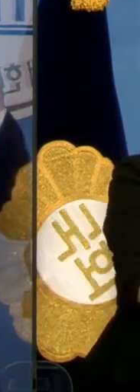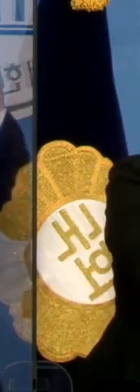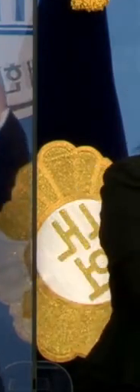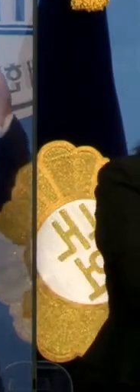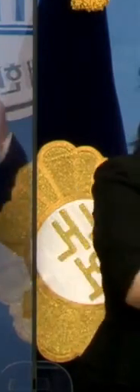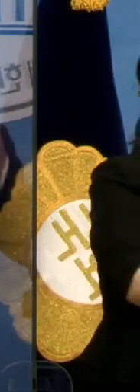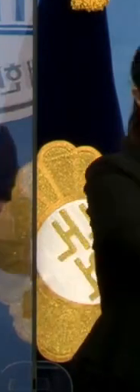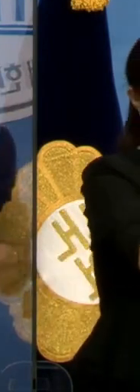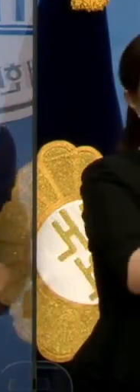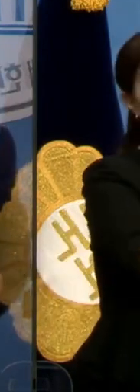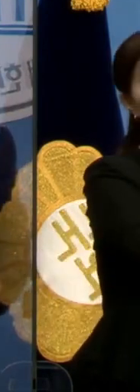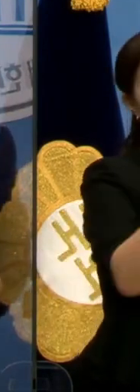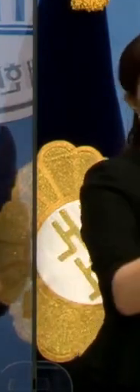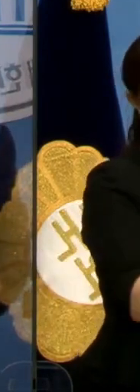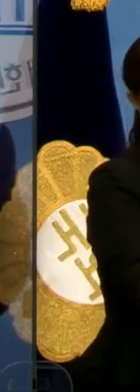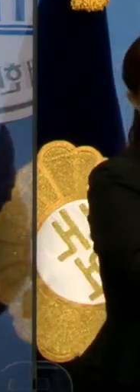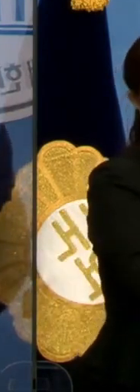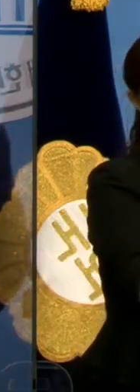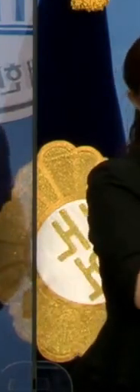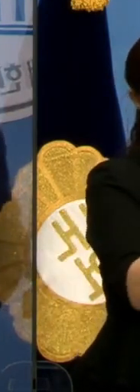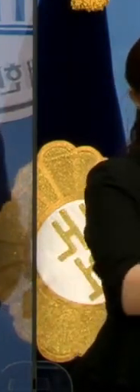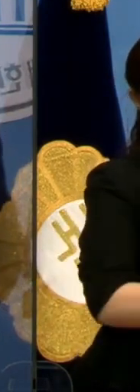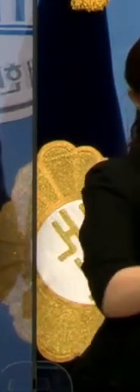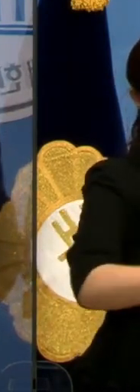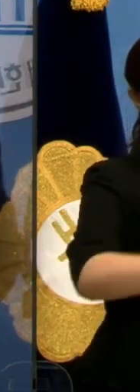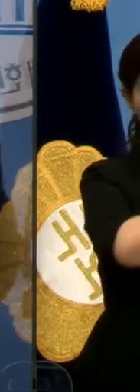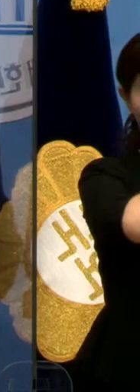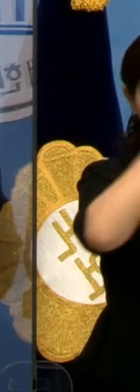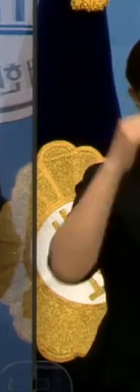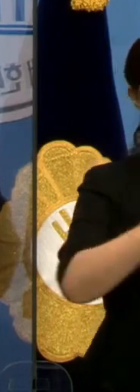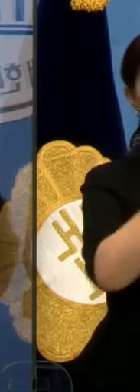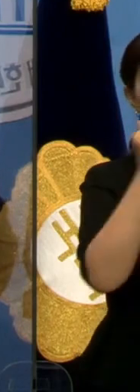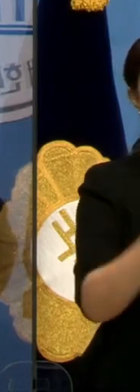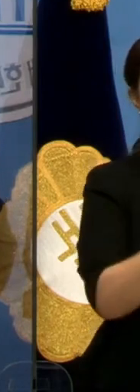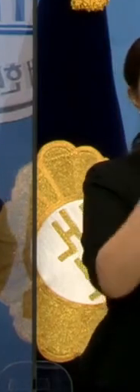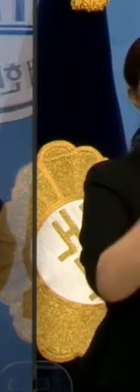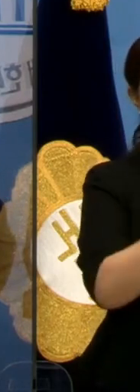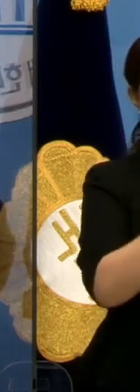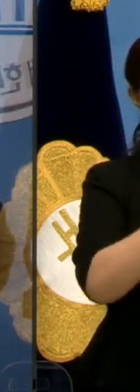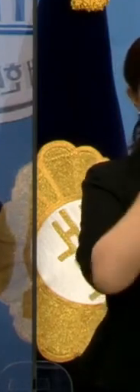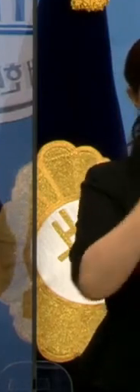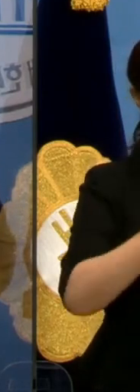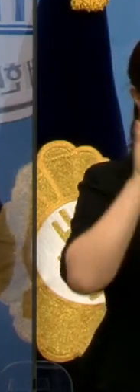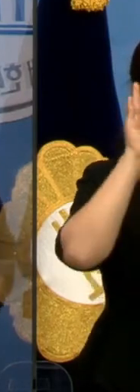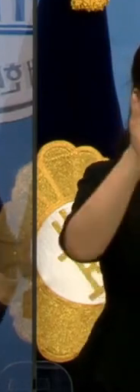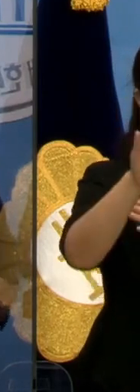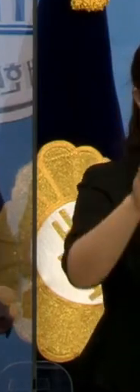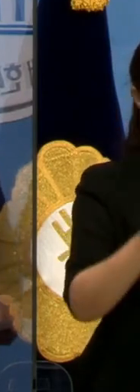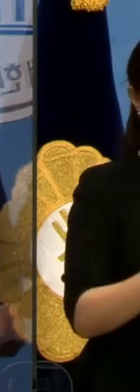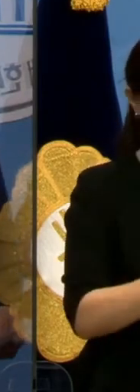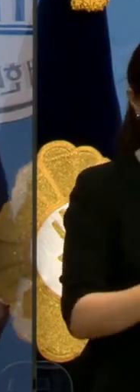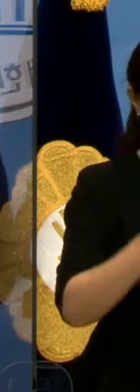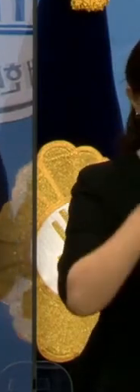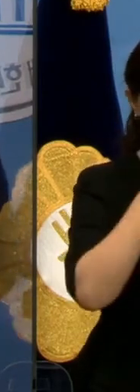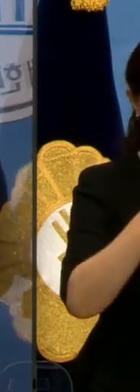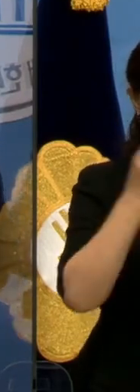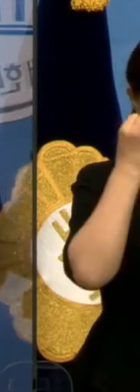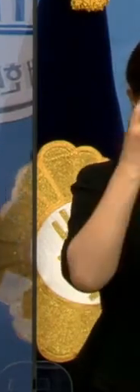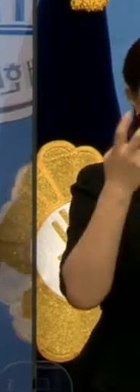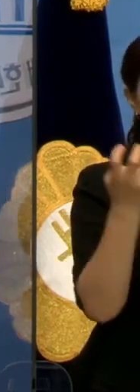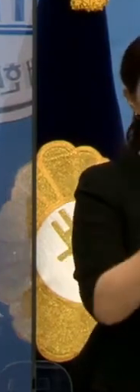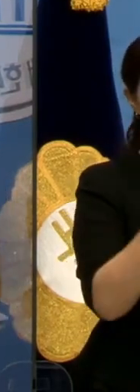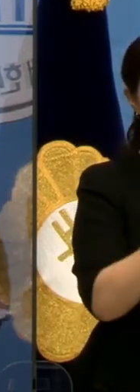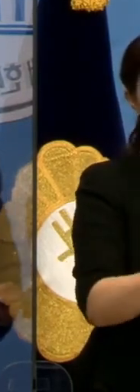공정하고 정의로운 전환을 가능하게 할 것입니다. 앞으로도 준비되는 대로 새로운 해법을 계속